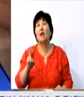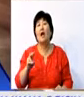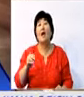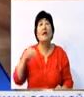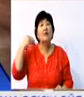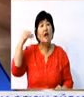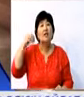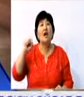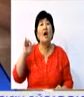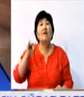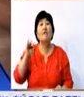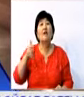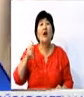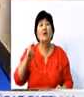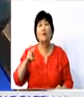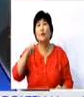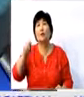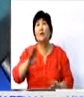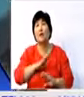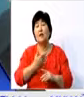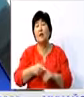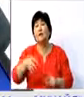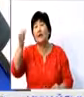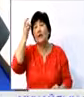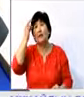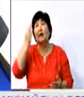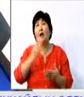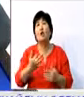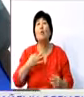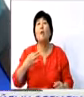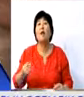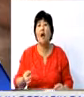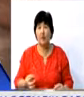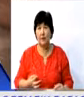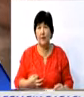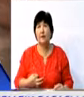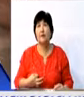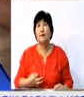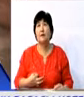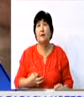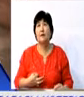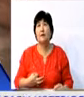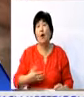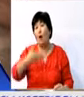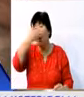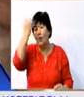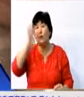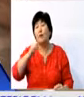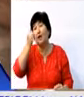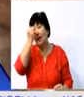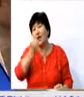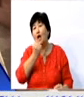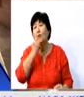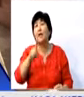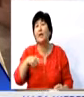Тәжік-ауған соғысында қаза тапты. Мына еске алып баламды жаңағы ұмытпағанына рахмет